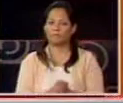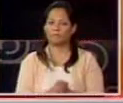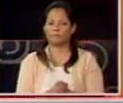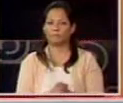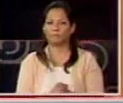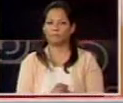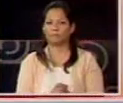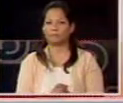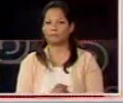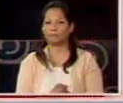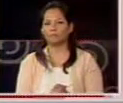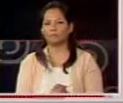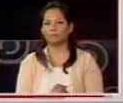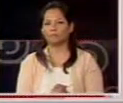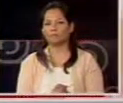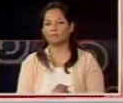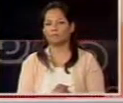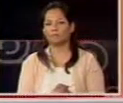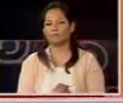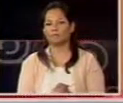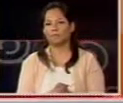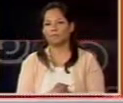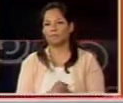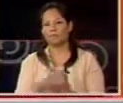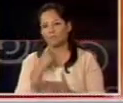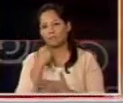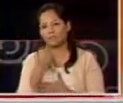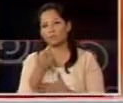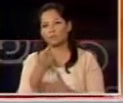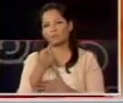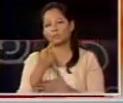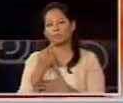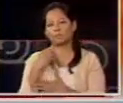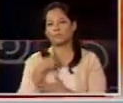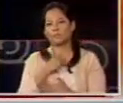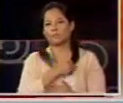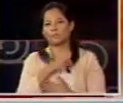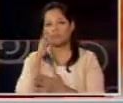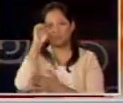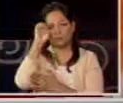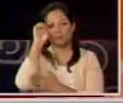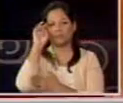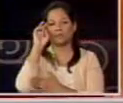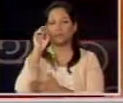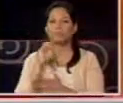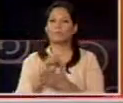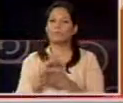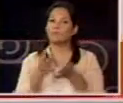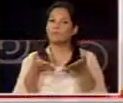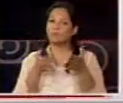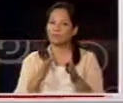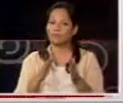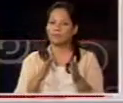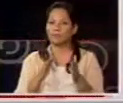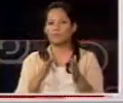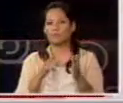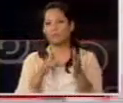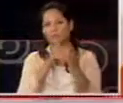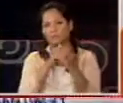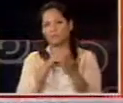Sir, yung statement po ni Presiding Officer Enrile na kaya inalaw niya rin yung prosecution magtanong